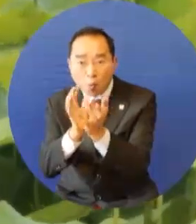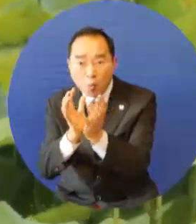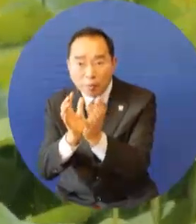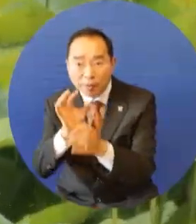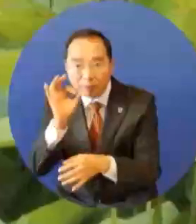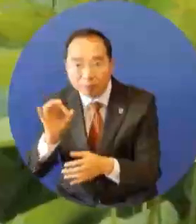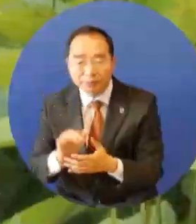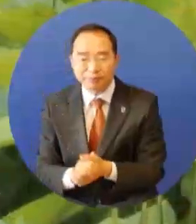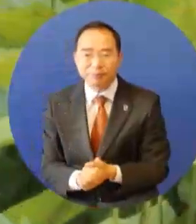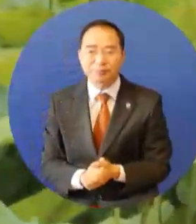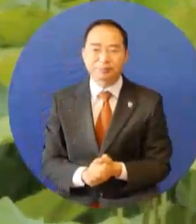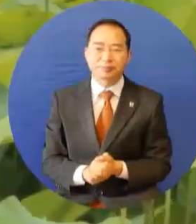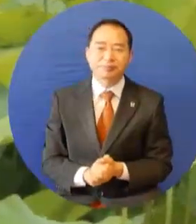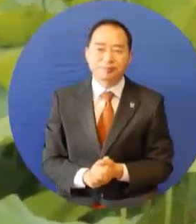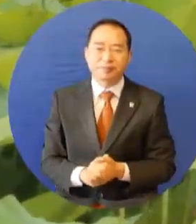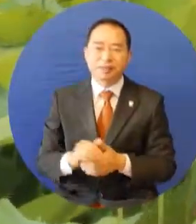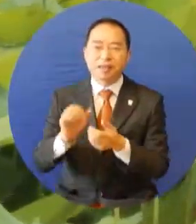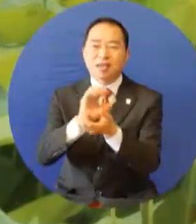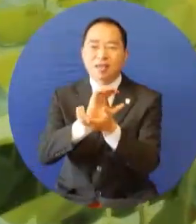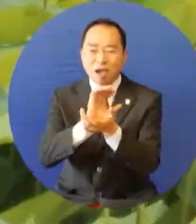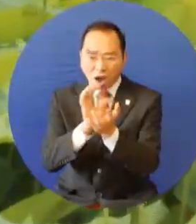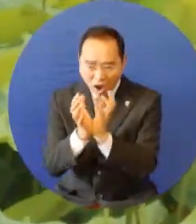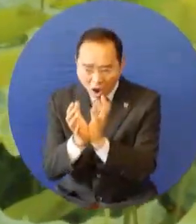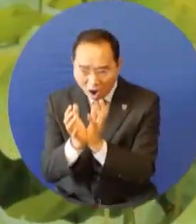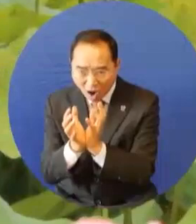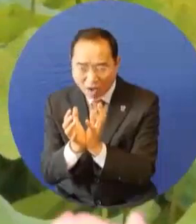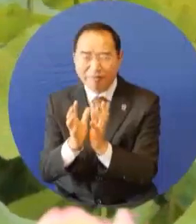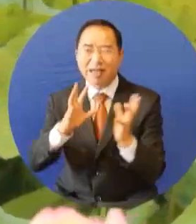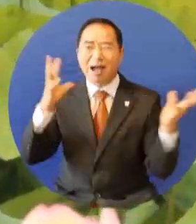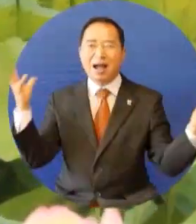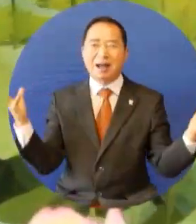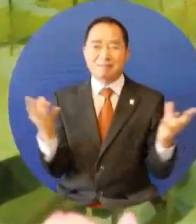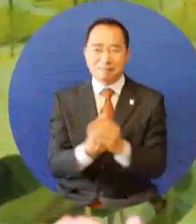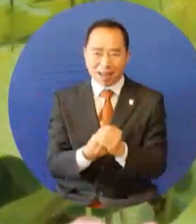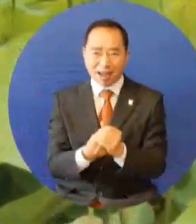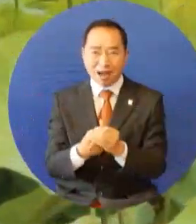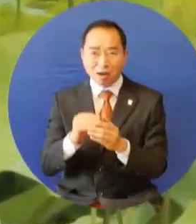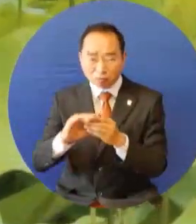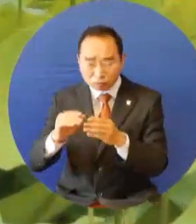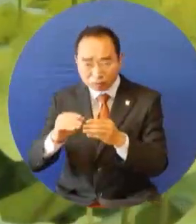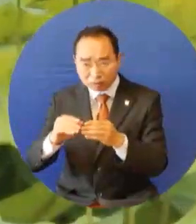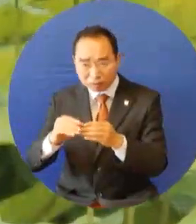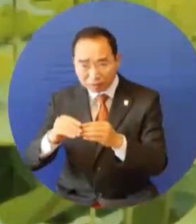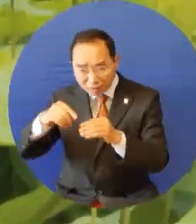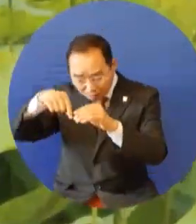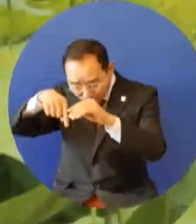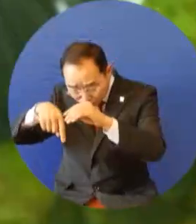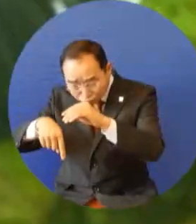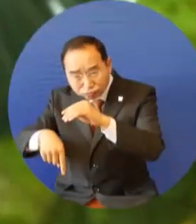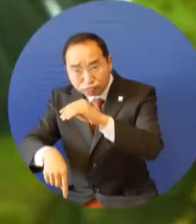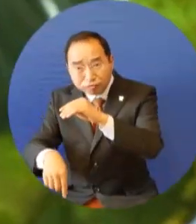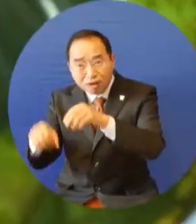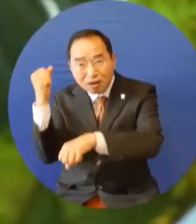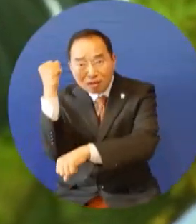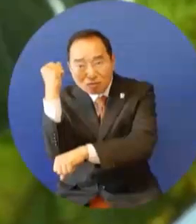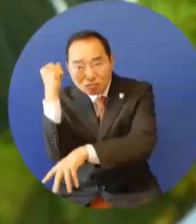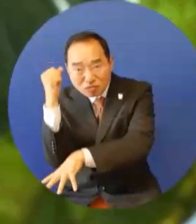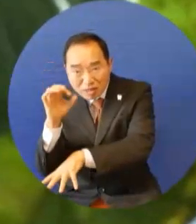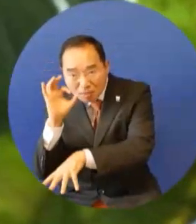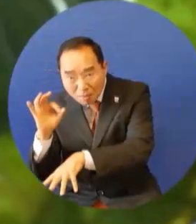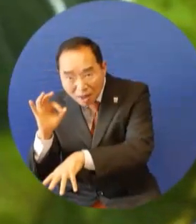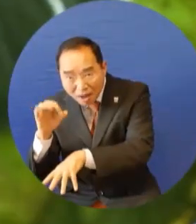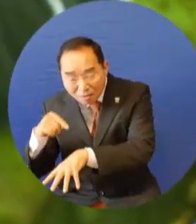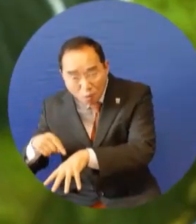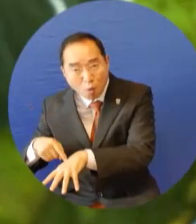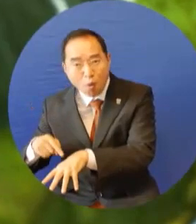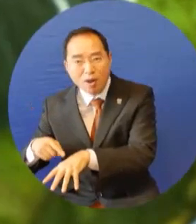여름에 이제 지나면서 연꽃이 피고 나서 다 이제 연자방이 생기고 끝났어. 근데 뿌리를